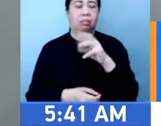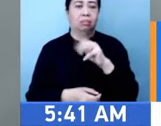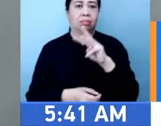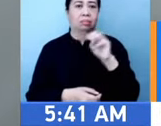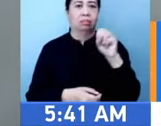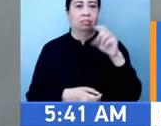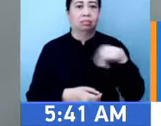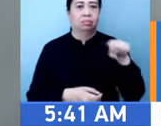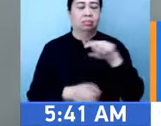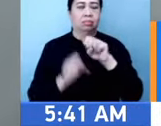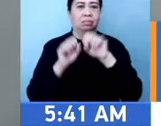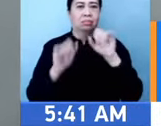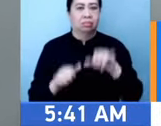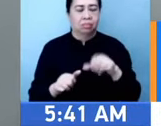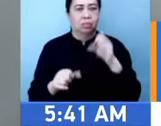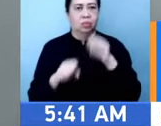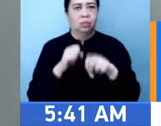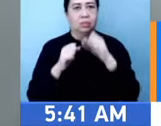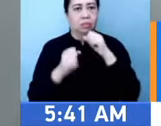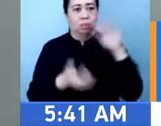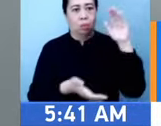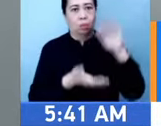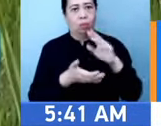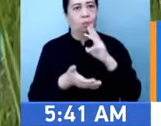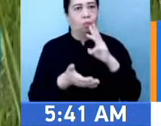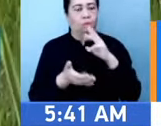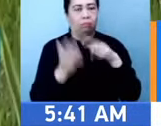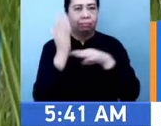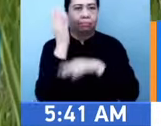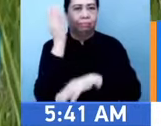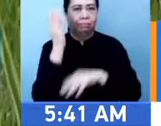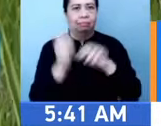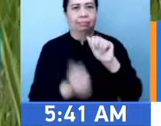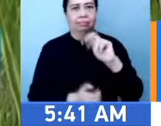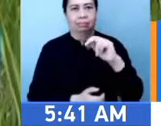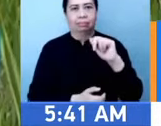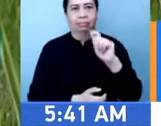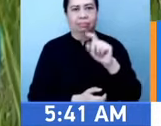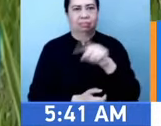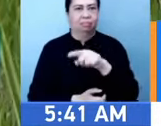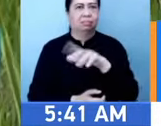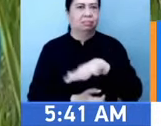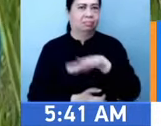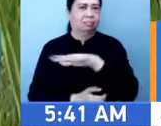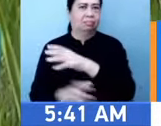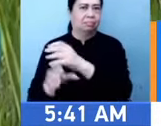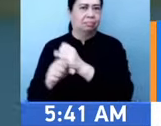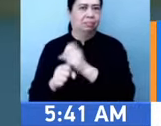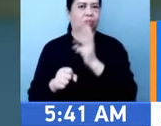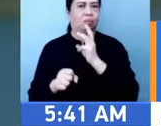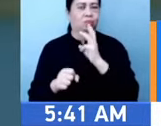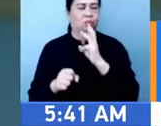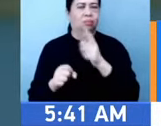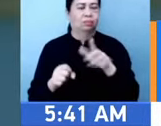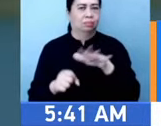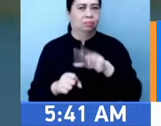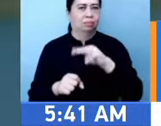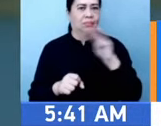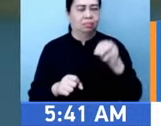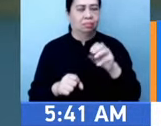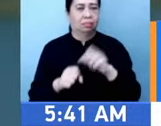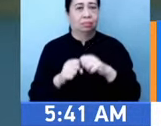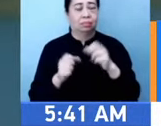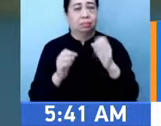hindi masagad ang tubig sa Angat Dam. Napangunahing pinagkukunan ng supply ng tubig sa Metro Manila. Tuwing off-peak hours o 10